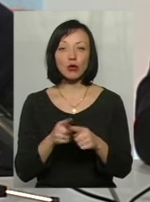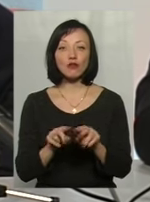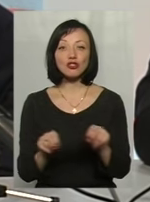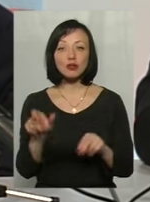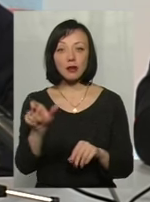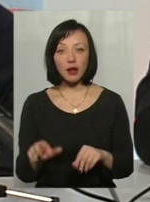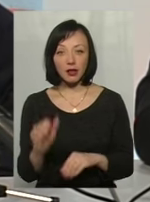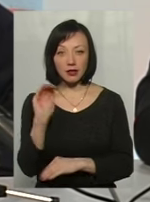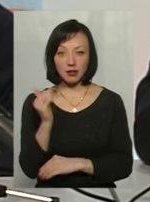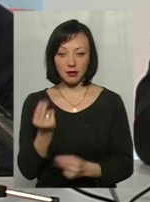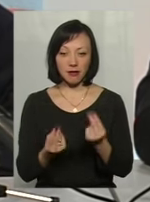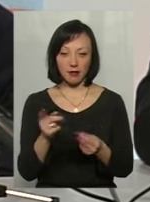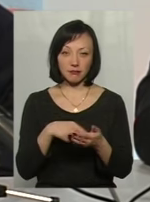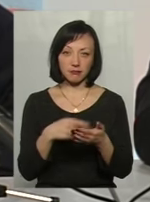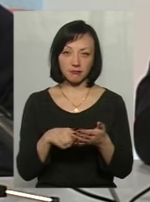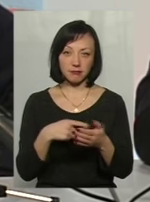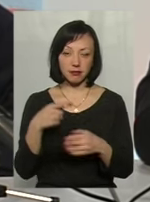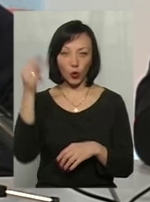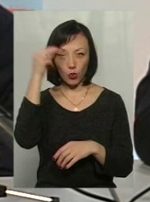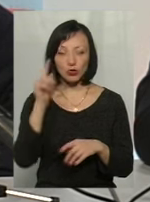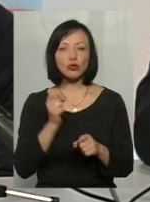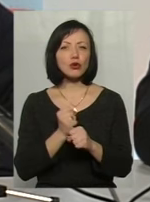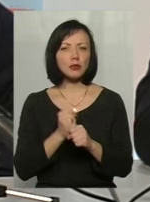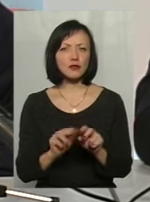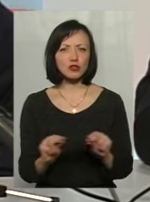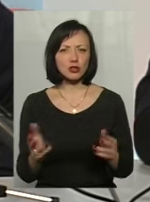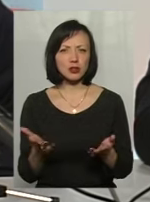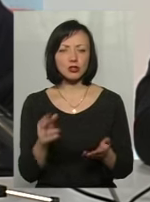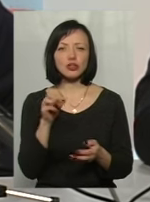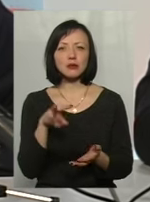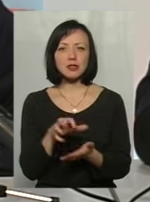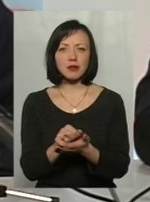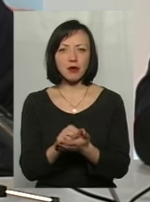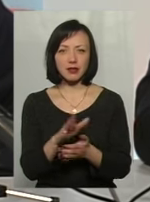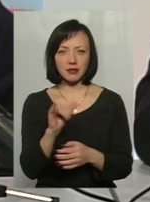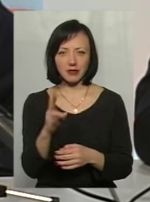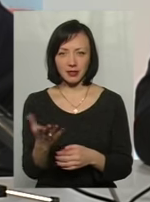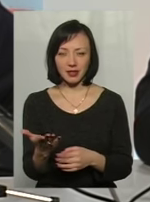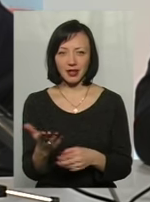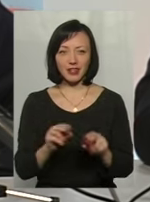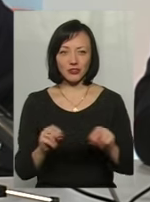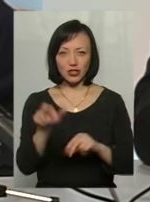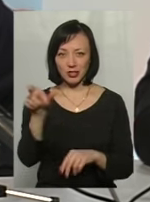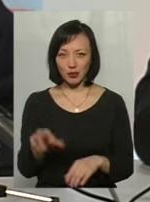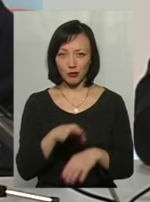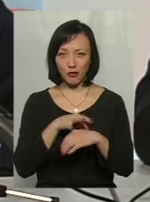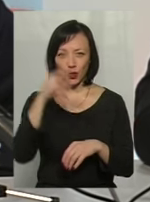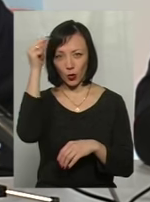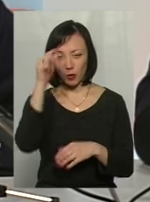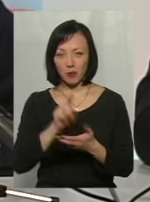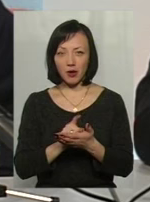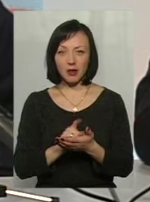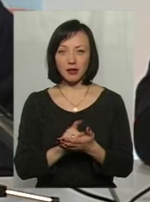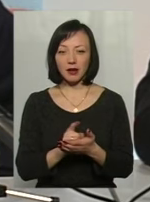дитина, в якого грається телефоном на уроці. Що робить вчитель? Чим займається він? Вчитель має проводити урок, вчитель